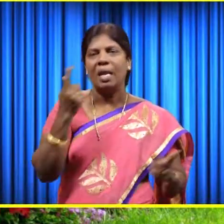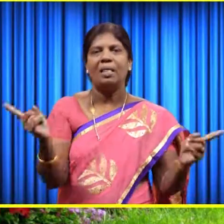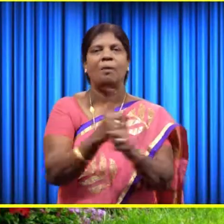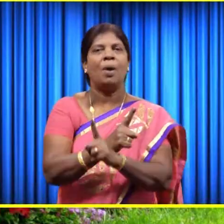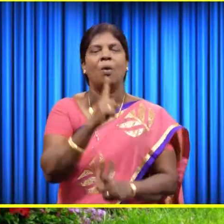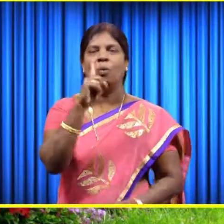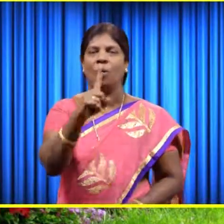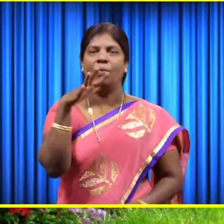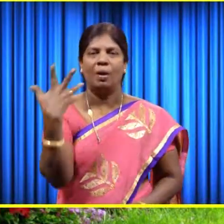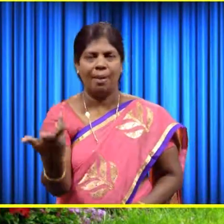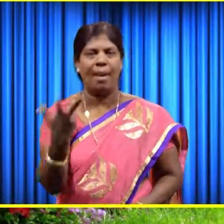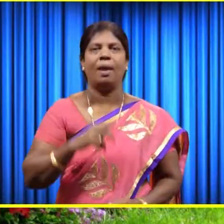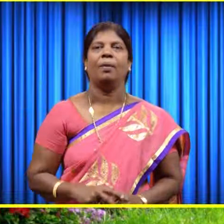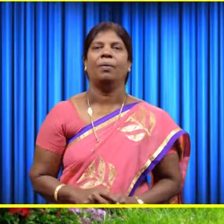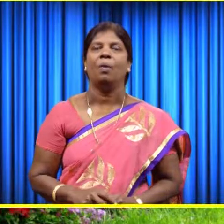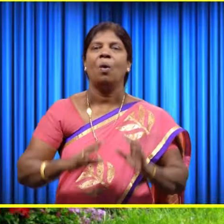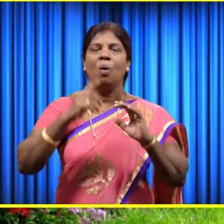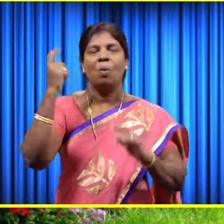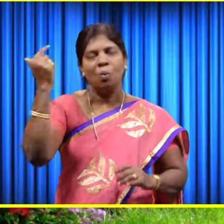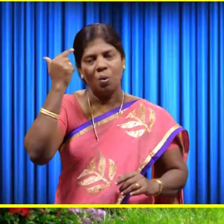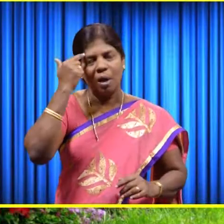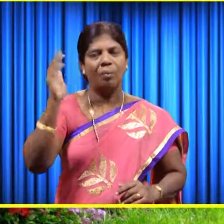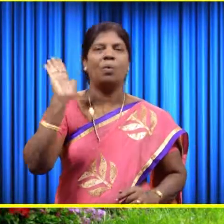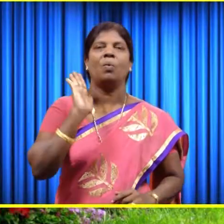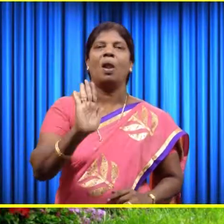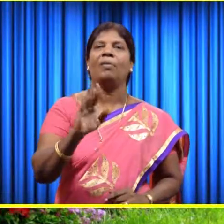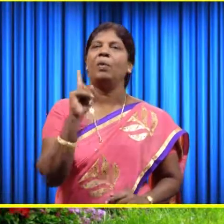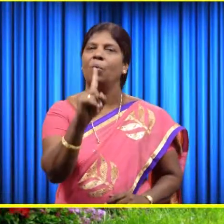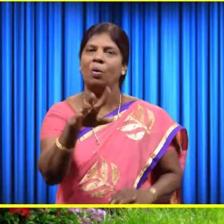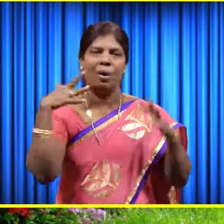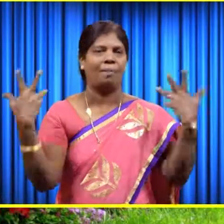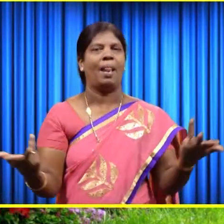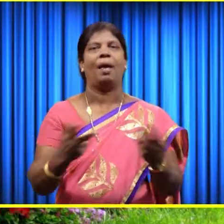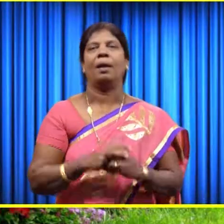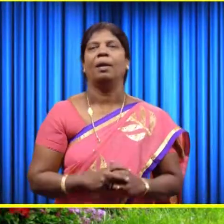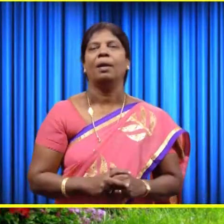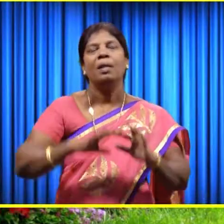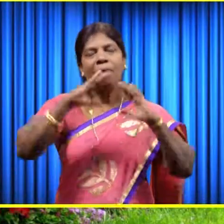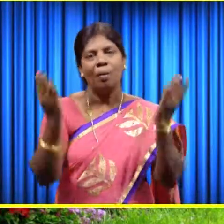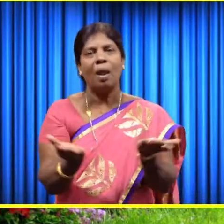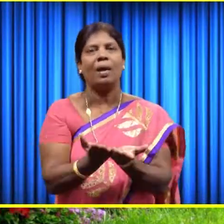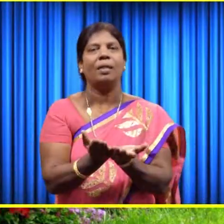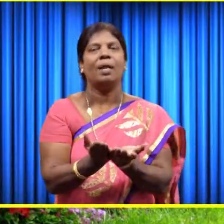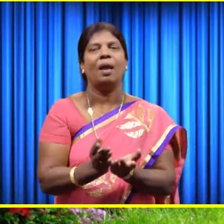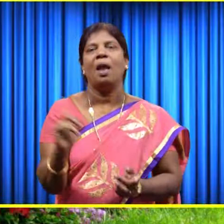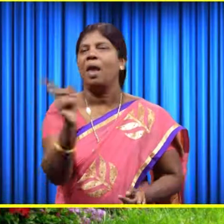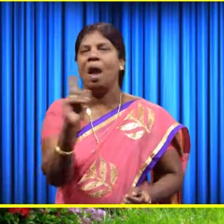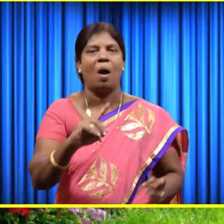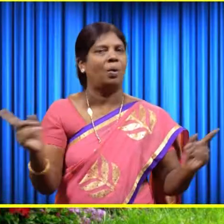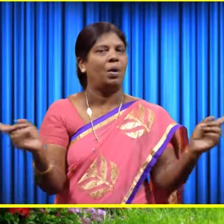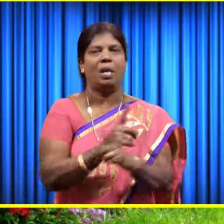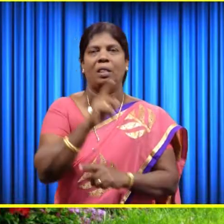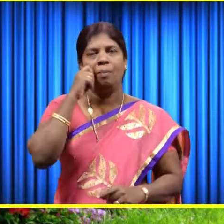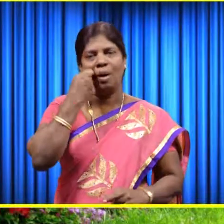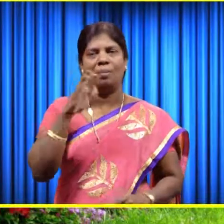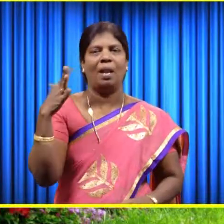நீதிமான் ஒருவனாகிலும் இல்லை, உணர்வுள்ளவன் ஒருவனாகிலும் இல்லை. உலகத்திலே யாரும் நீதிமான்கள்